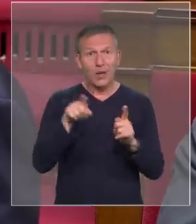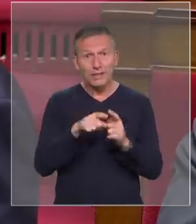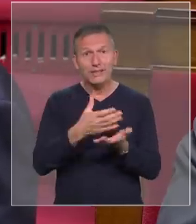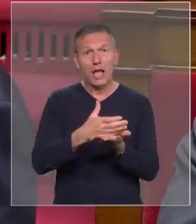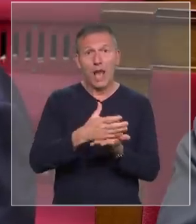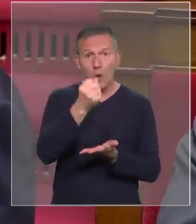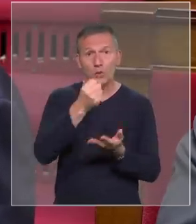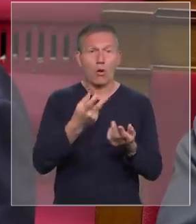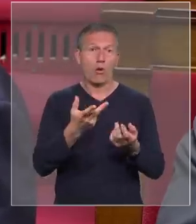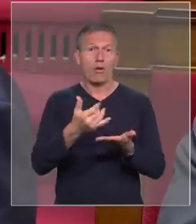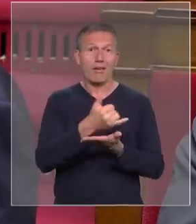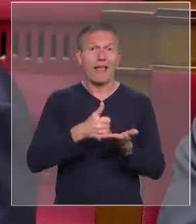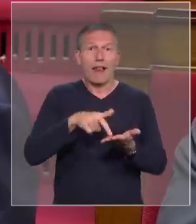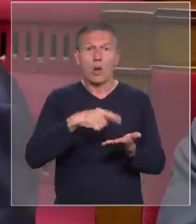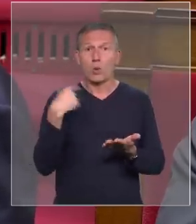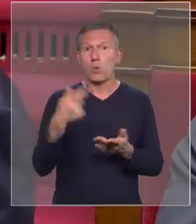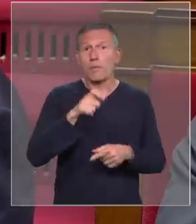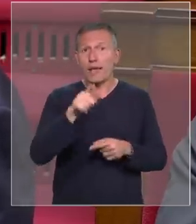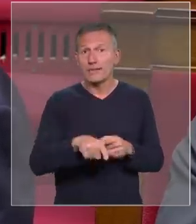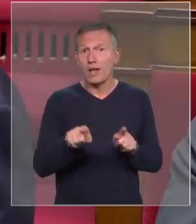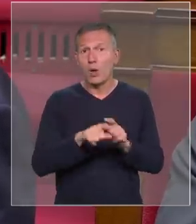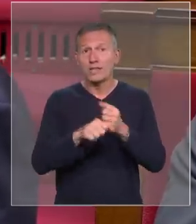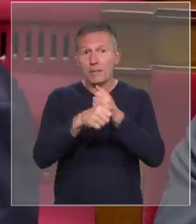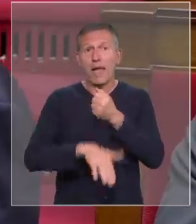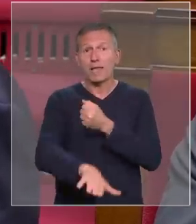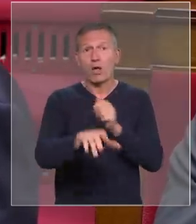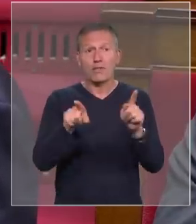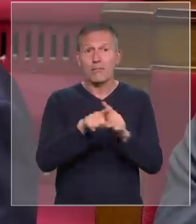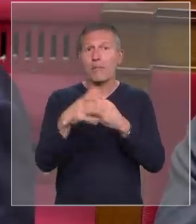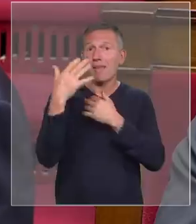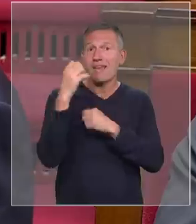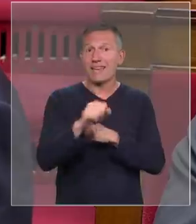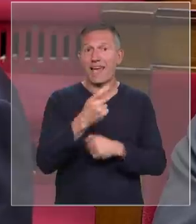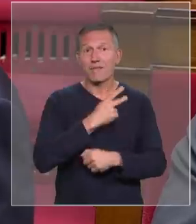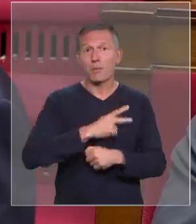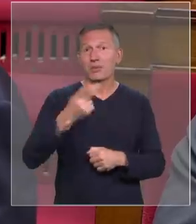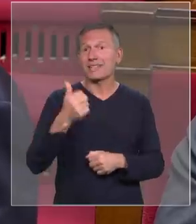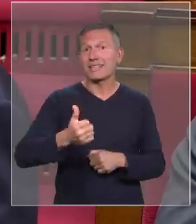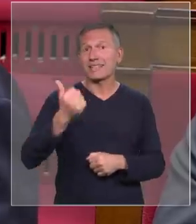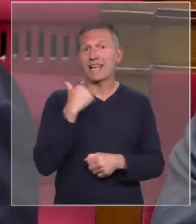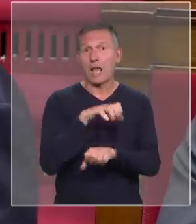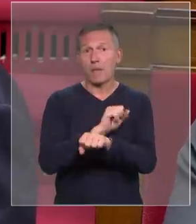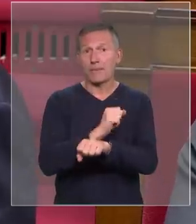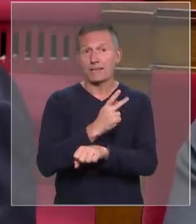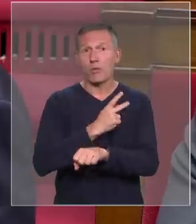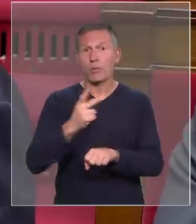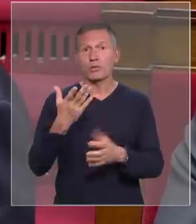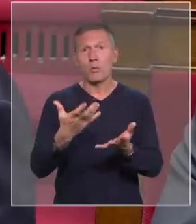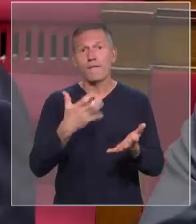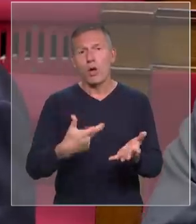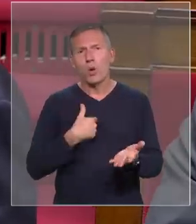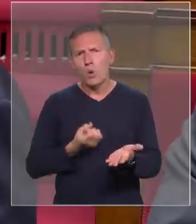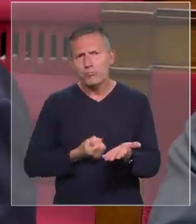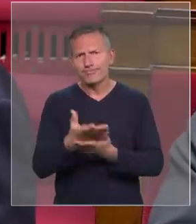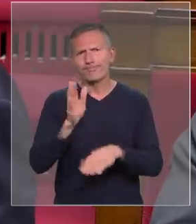comme indiqué par nos collègues réunionnais, et à Mayotte, comme l'atteste le mouvement de grève qui touche depuis hier la prison. En effet, je voudrais attirer votre